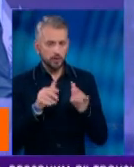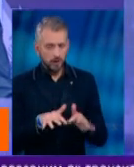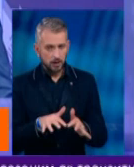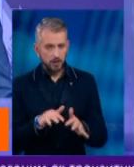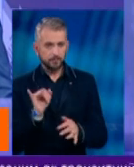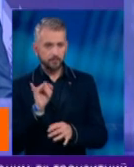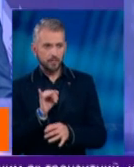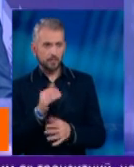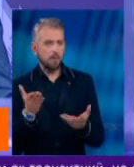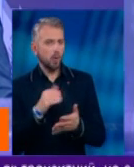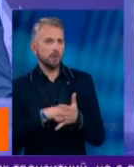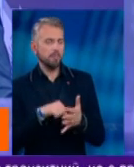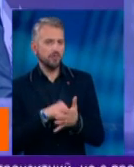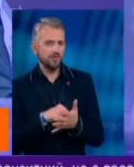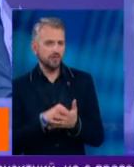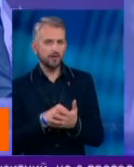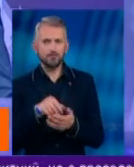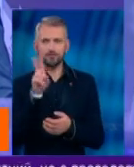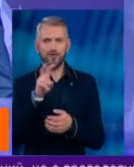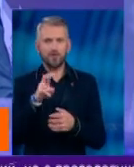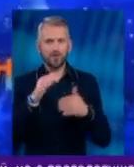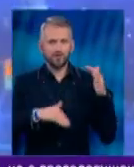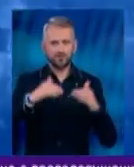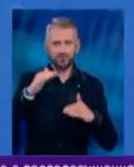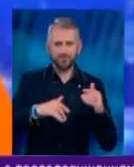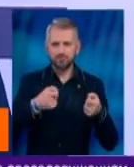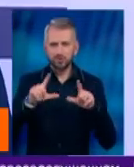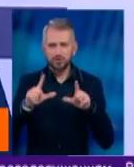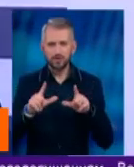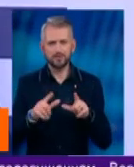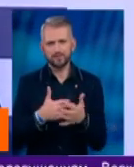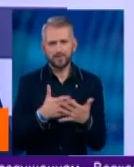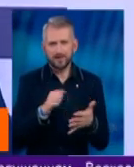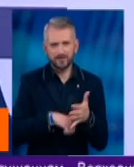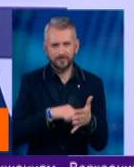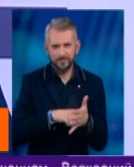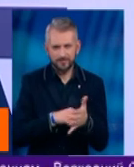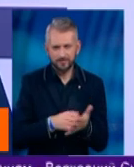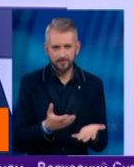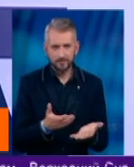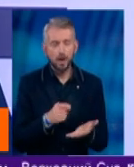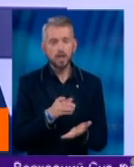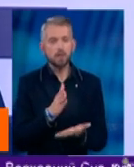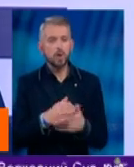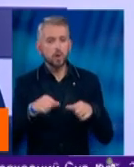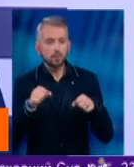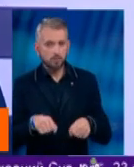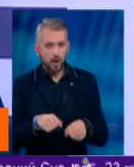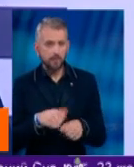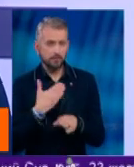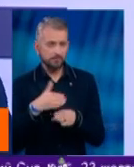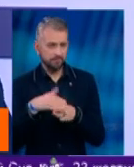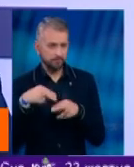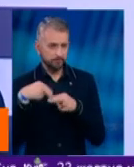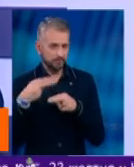оно по какой-то причине, там, или валютные колебания не пошло, или каких-то других факторов форс-мажорных, то они имеют право как бы реструктуризировать,